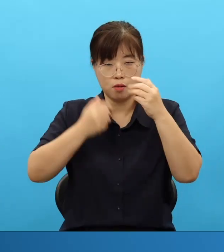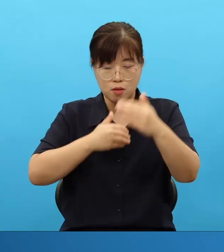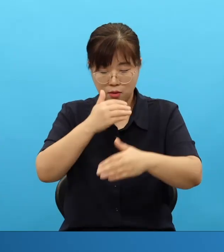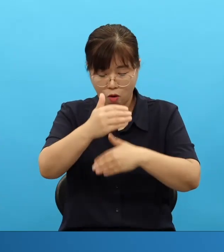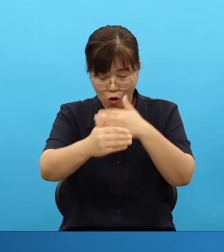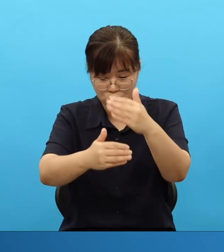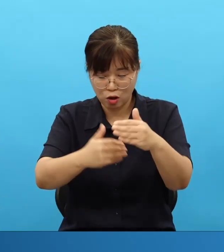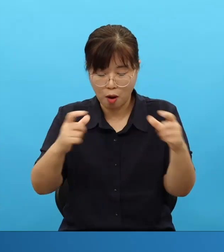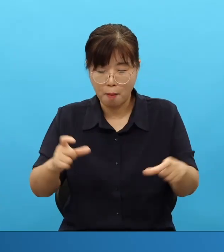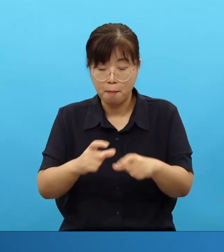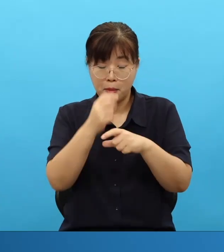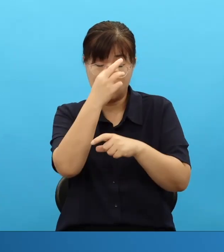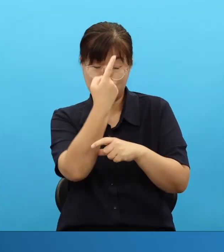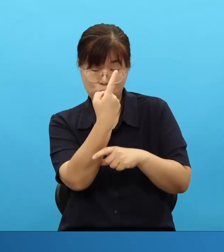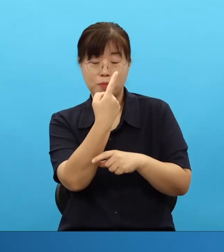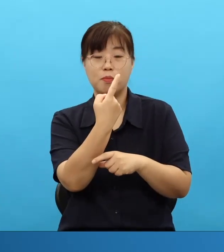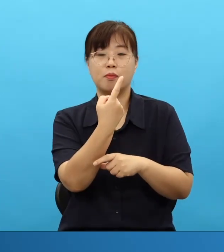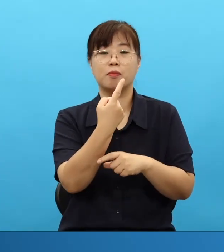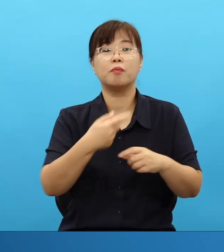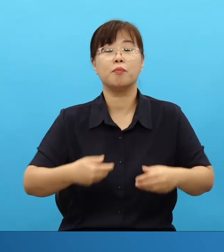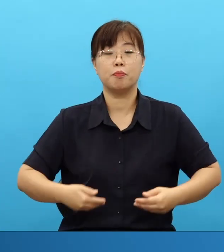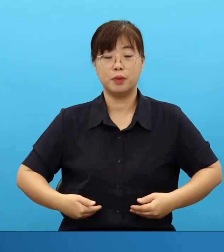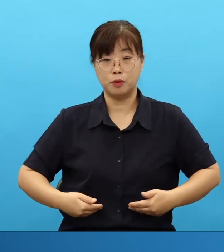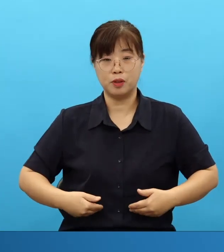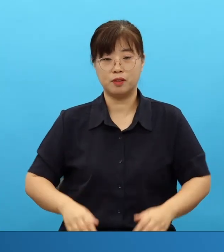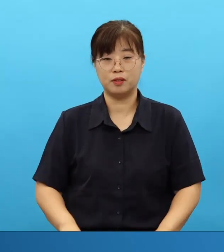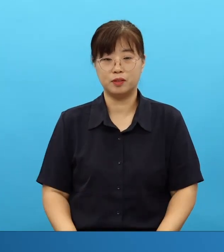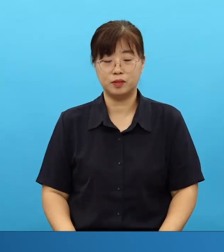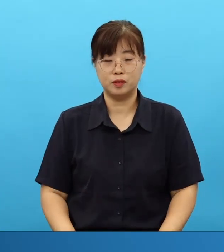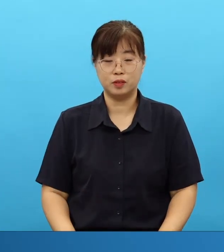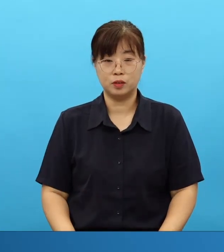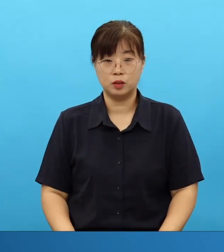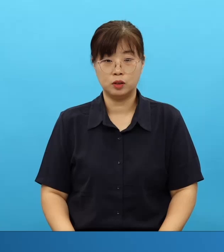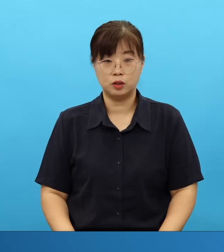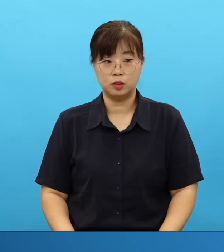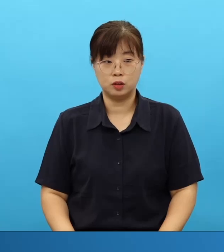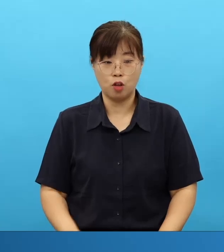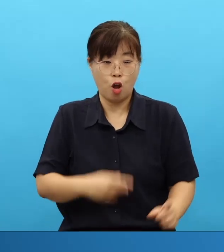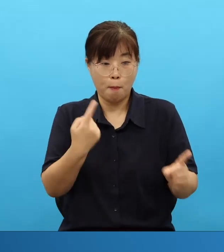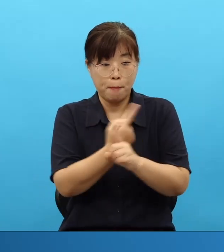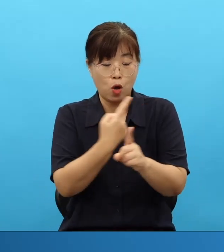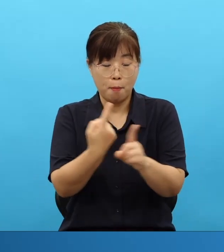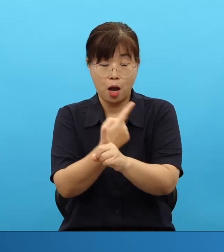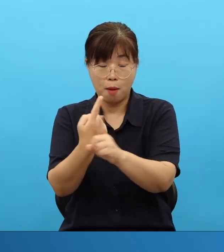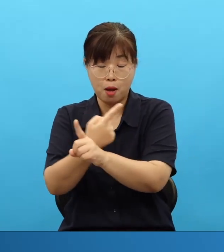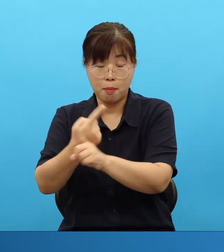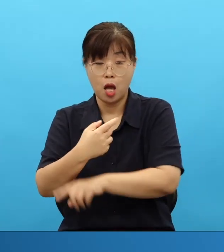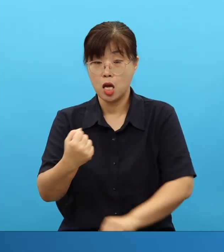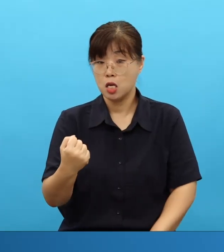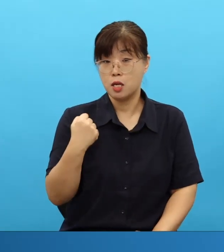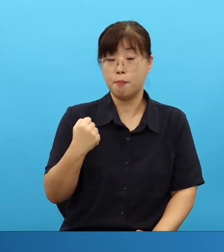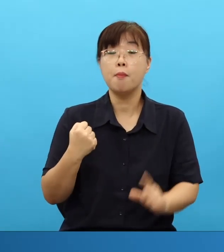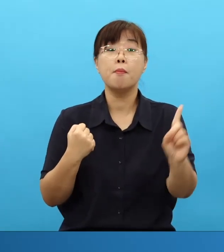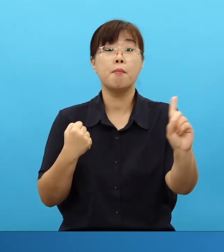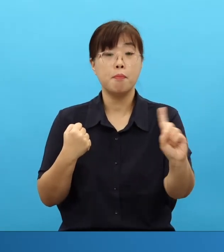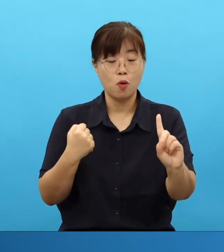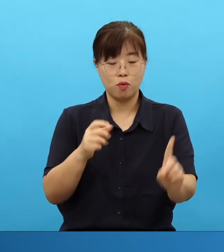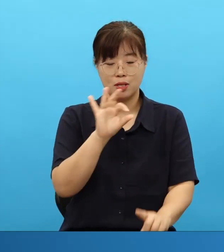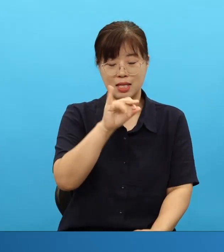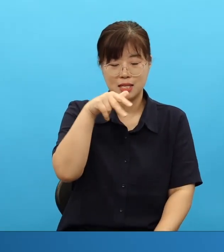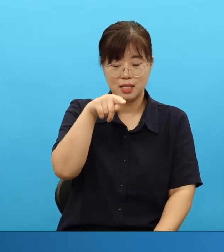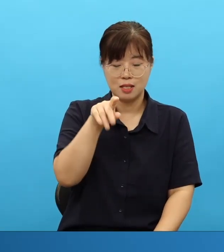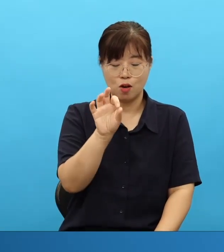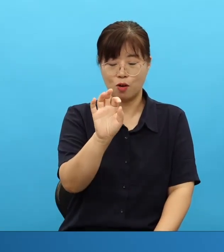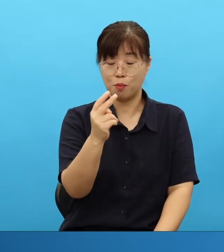된다 절대적인 변화를 줄 수 있는 이정표가 나의 안테나가 되도록